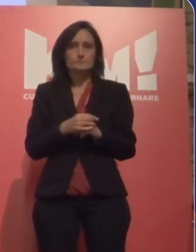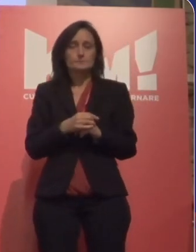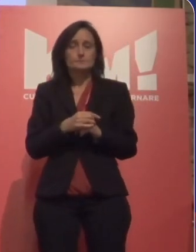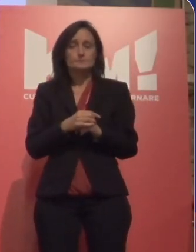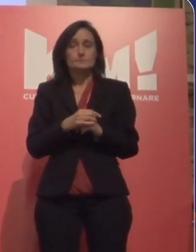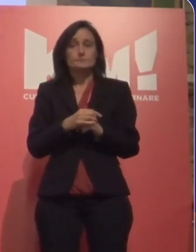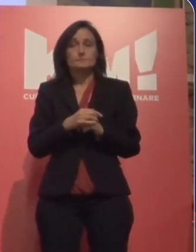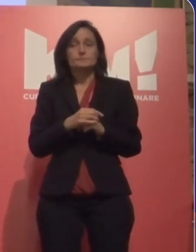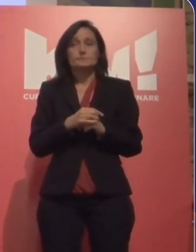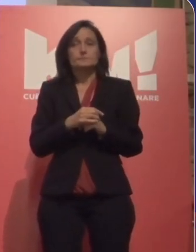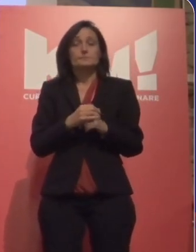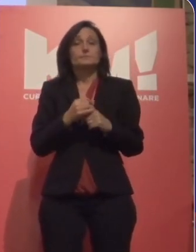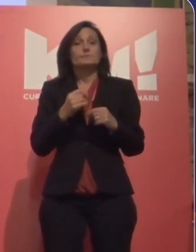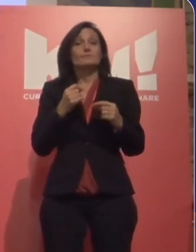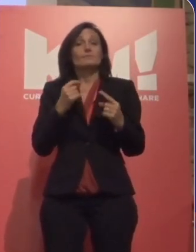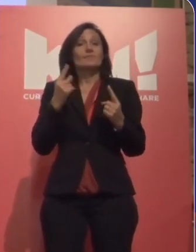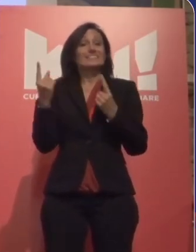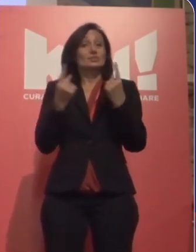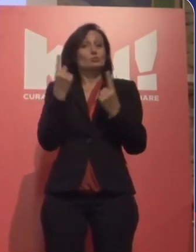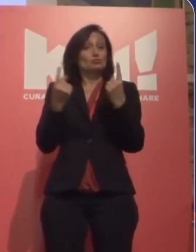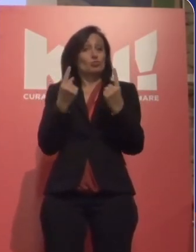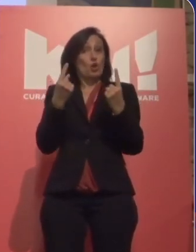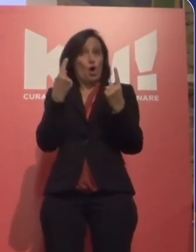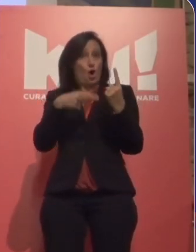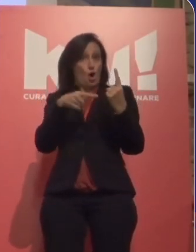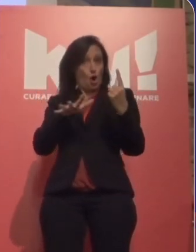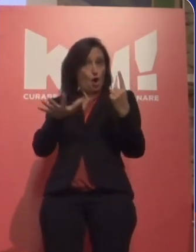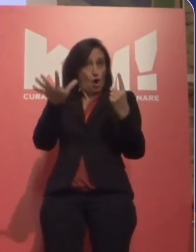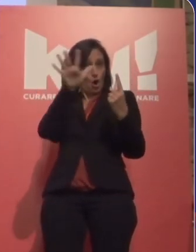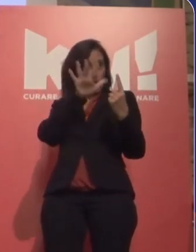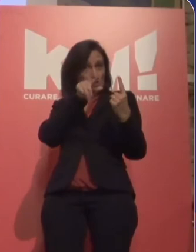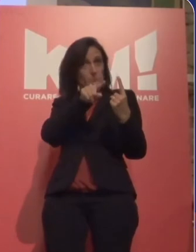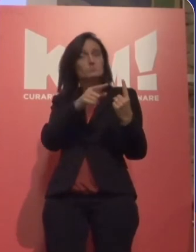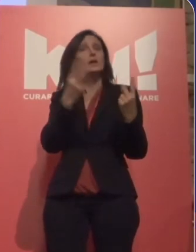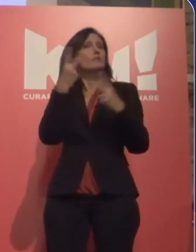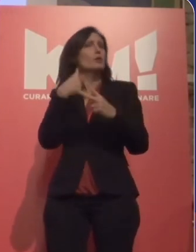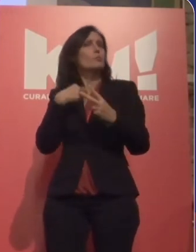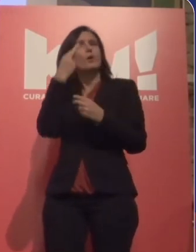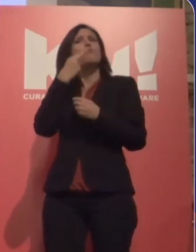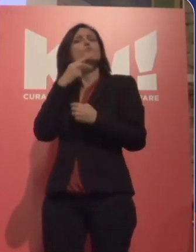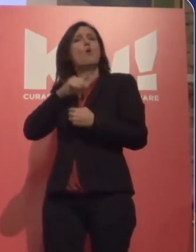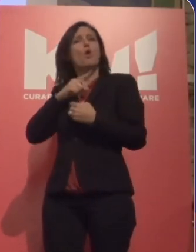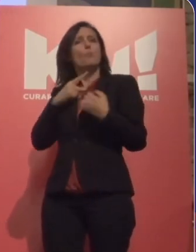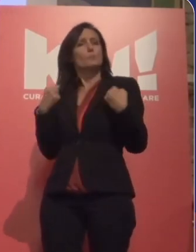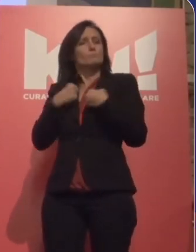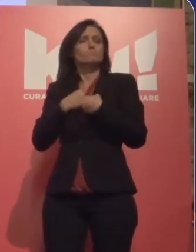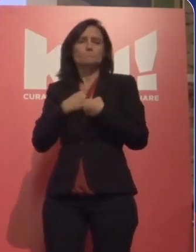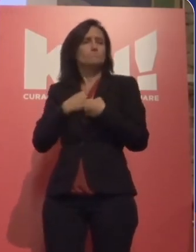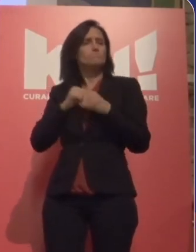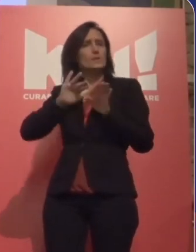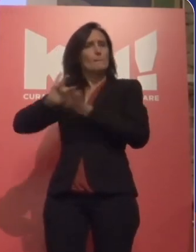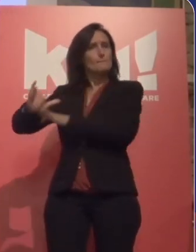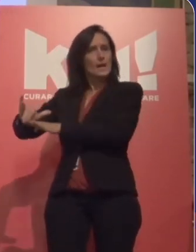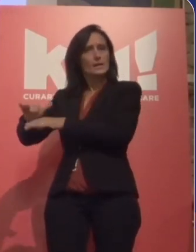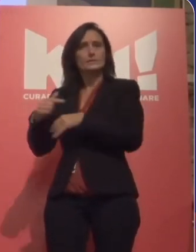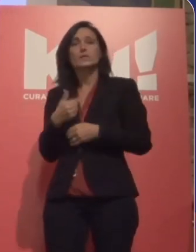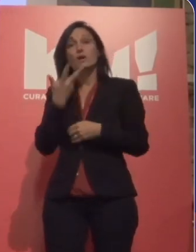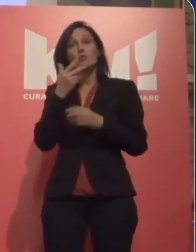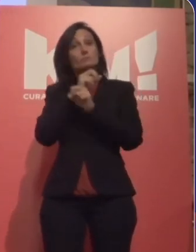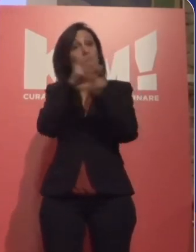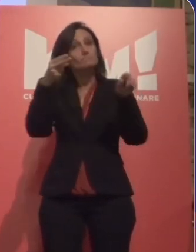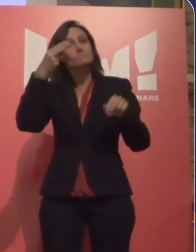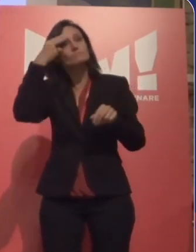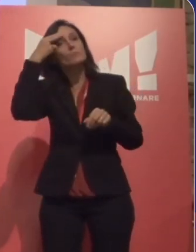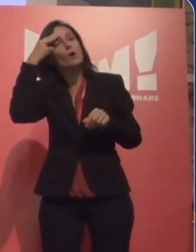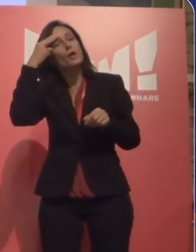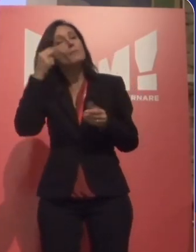ridicola partigianeria del ruolo voglio ricordare che le risorse pubbliche a cui facciamo riferimento in italia per finanziare